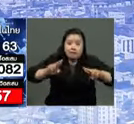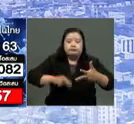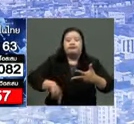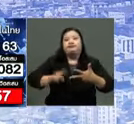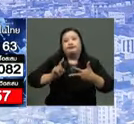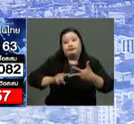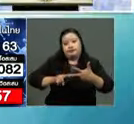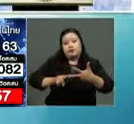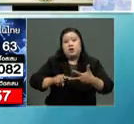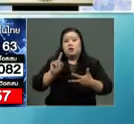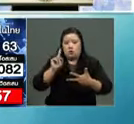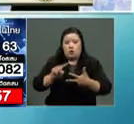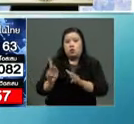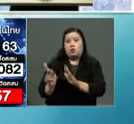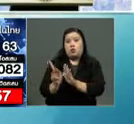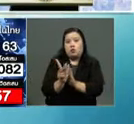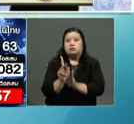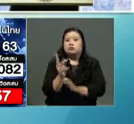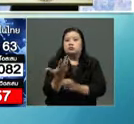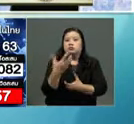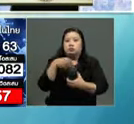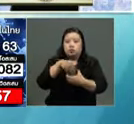อีกทั้งประชาชนผู้ใช้บริการผู้เปิดการบริการและก็คนที่จะเข้าไปตรวจใช้หลักการ5